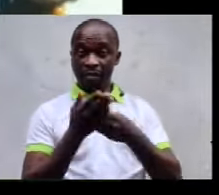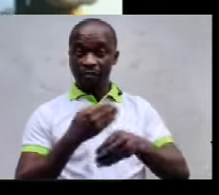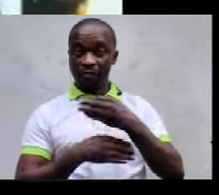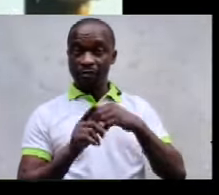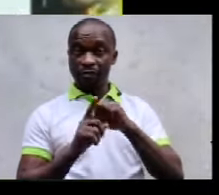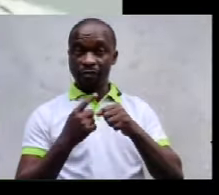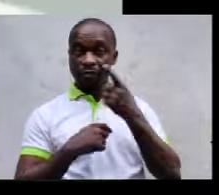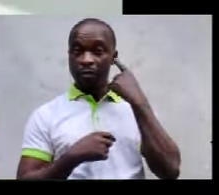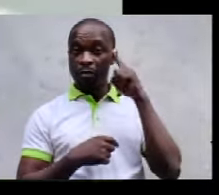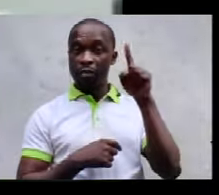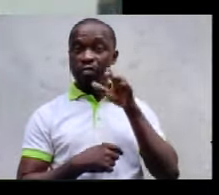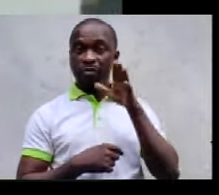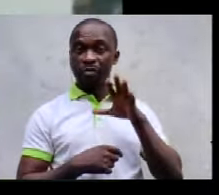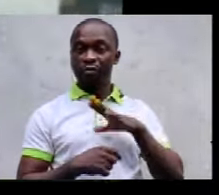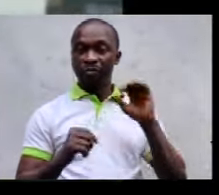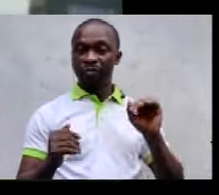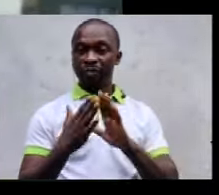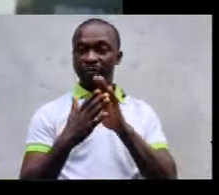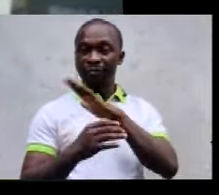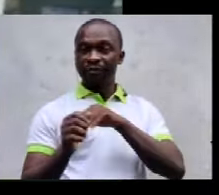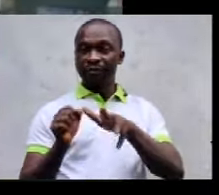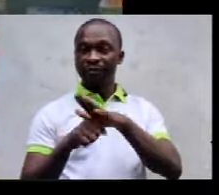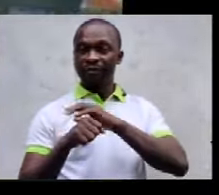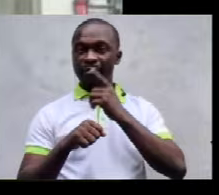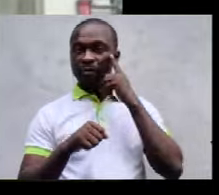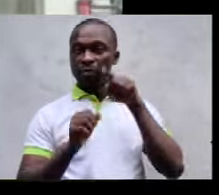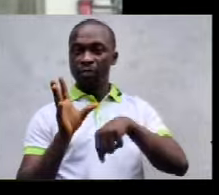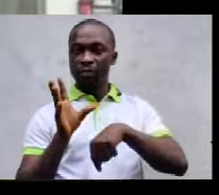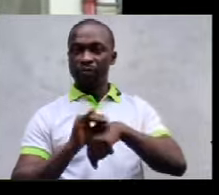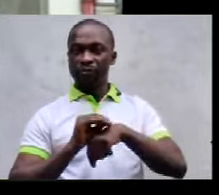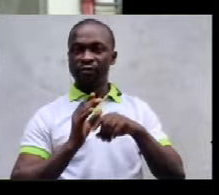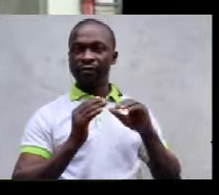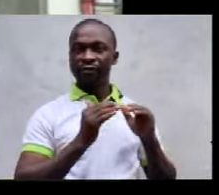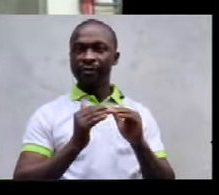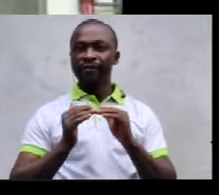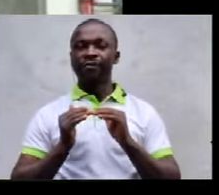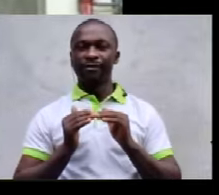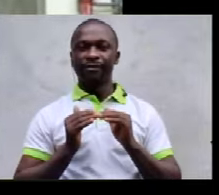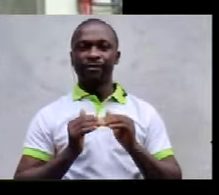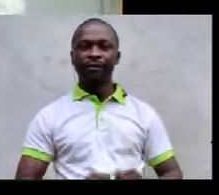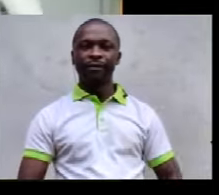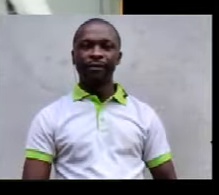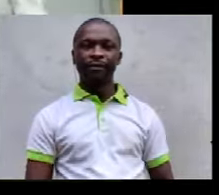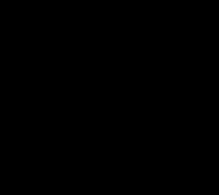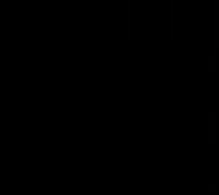Promotion économique et sociale de la femme face à la Covid-19 pour une Côte d'Ivoire plus égalitaire ».